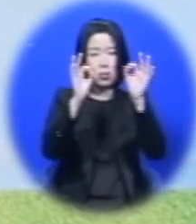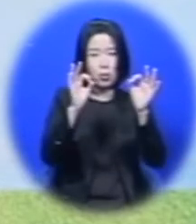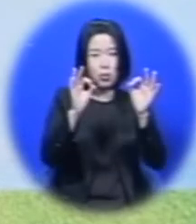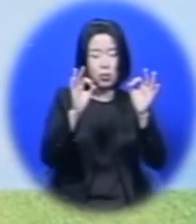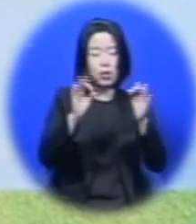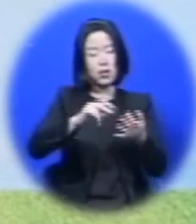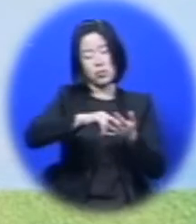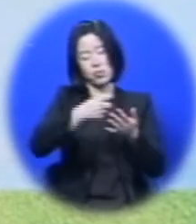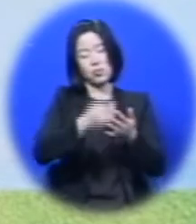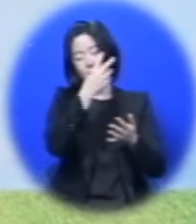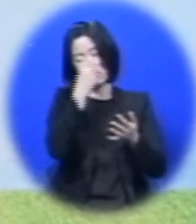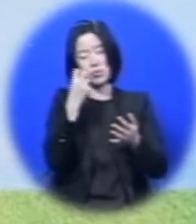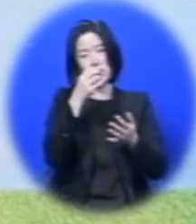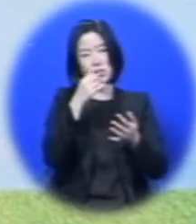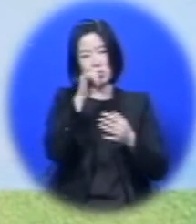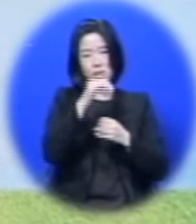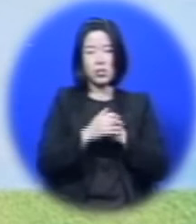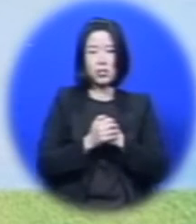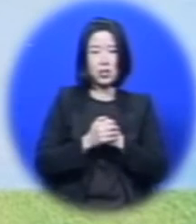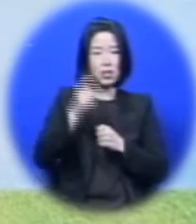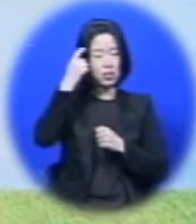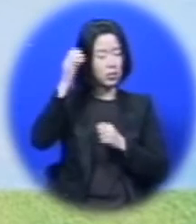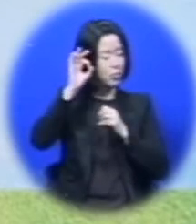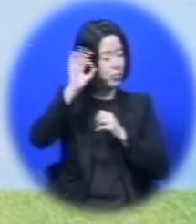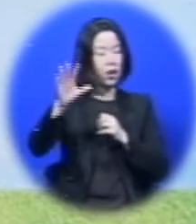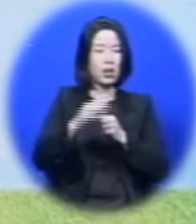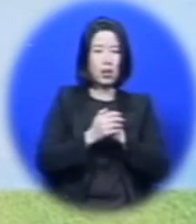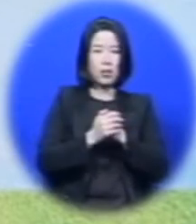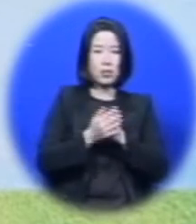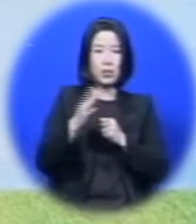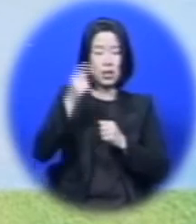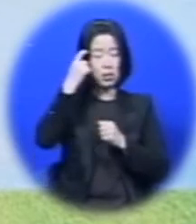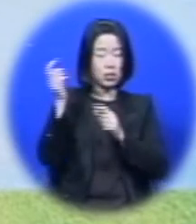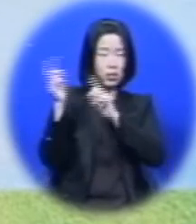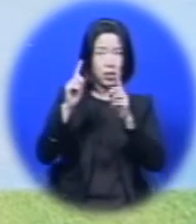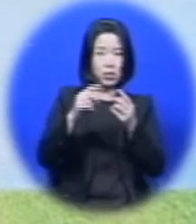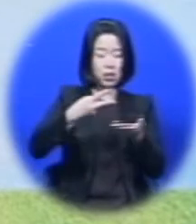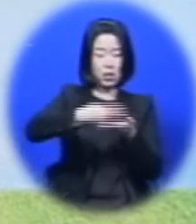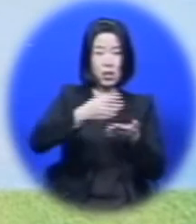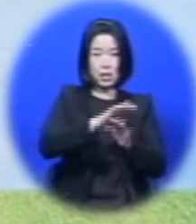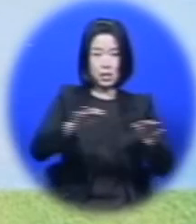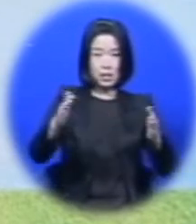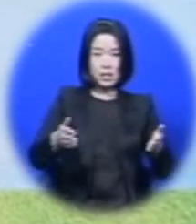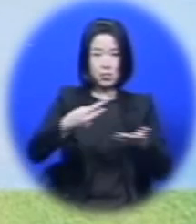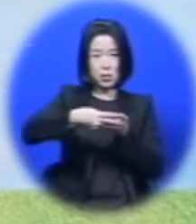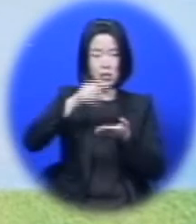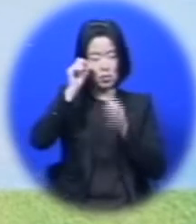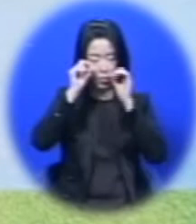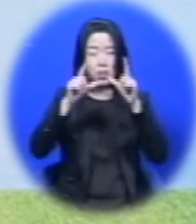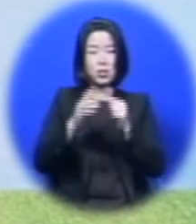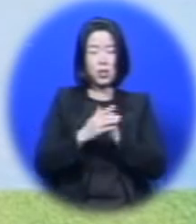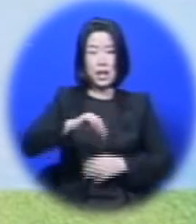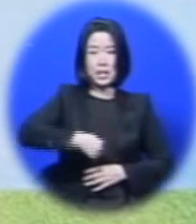의식을 잃어버립니다. 그리고 정신이 깨어보니까 침대에서 깼어요. 자기를 죽이려고 달려들던